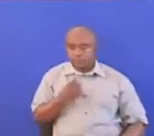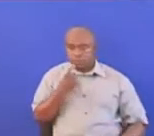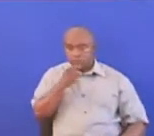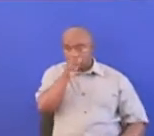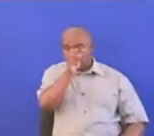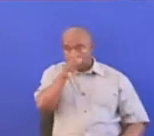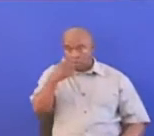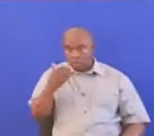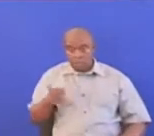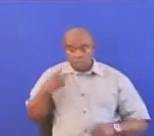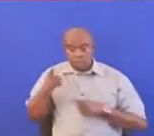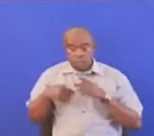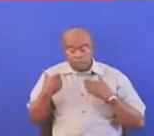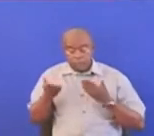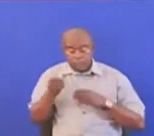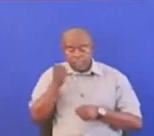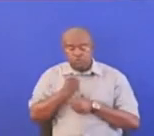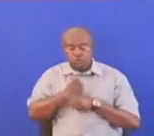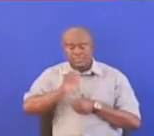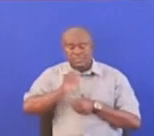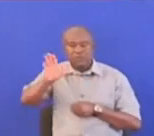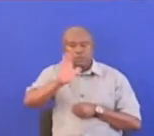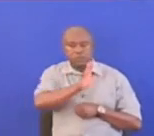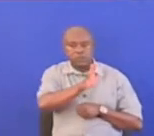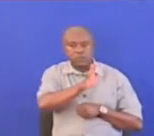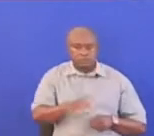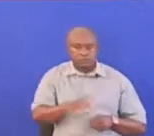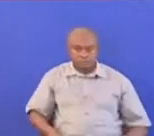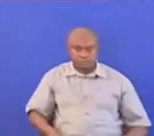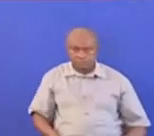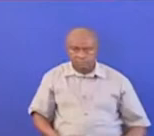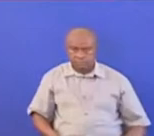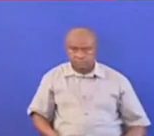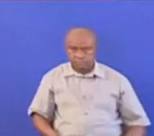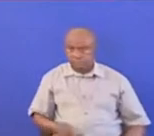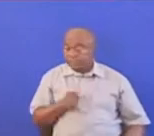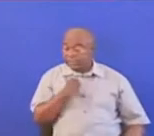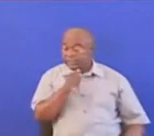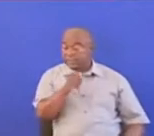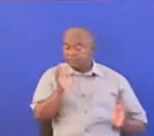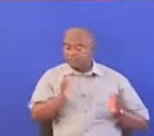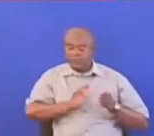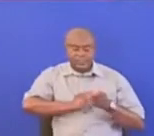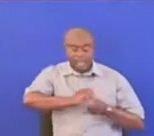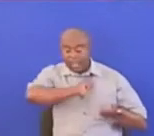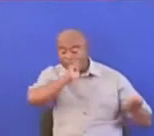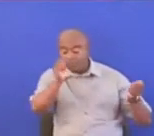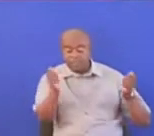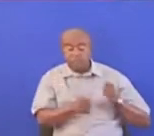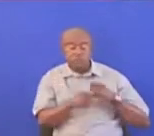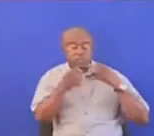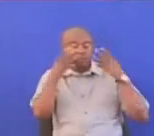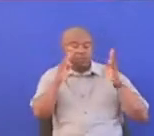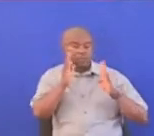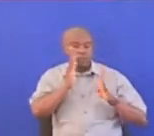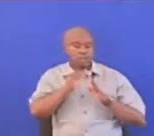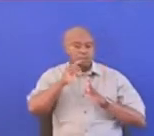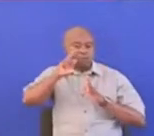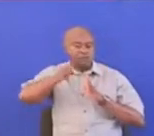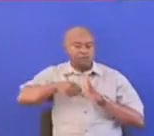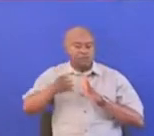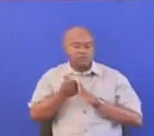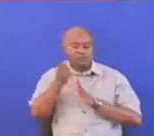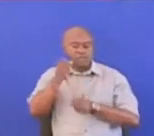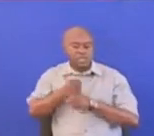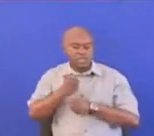waweze kuendelea na uzalishaji. Amerudisha maeneo hifadhi hii iwe na misitu ili viwanda viweze kufanya kazi, ili